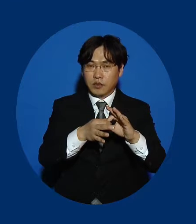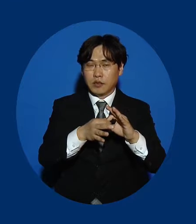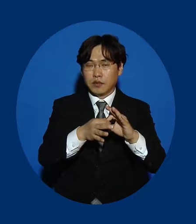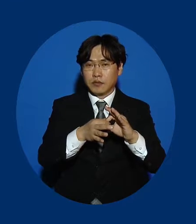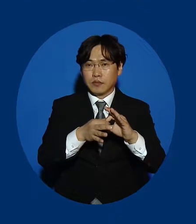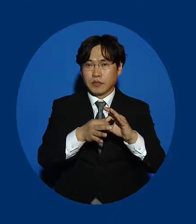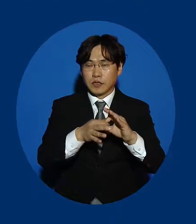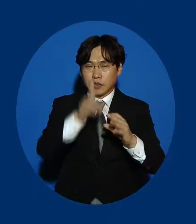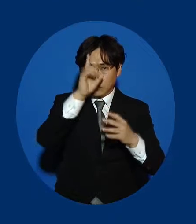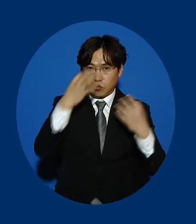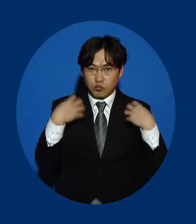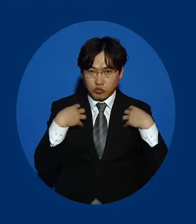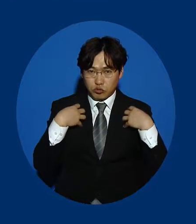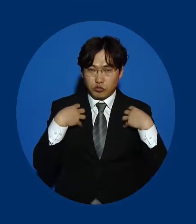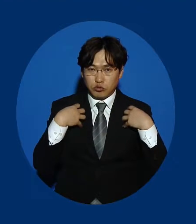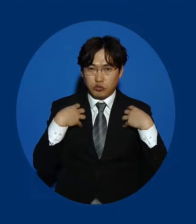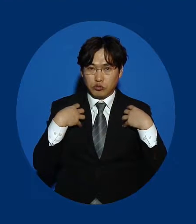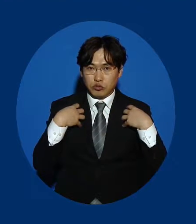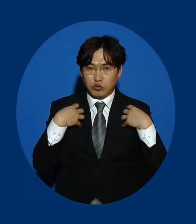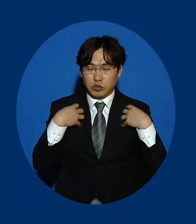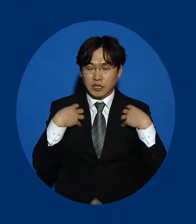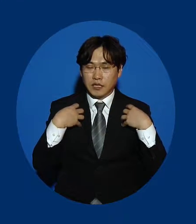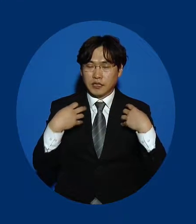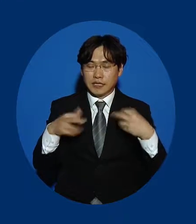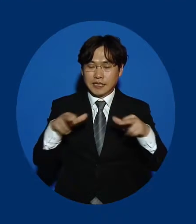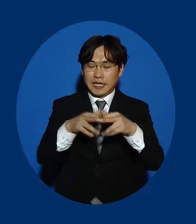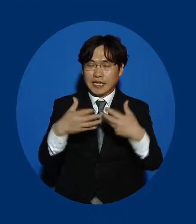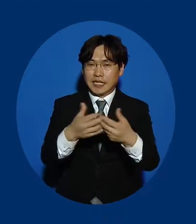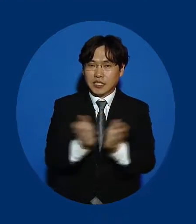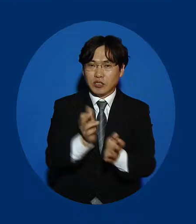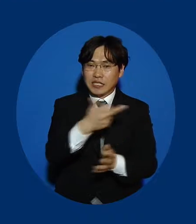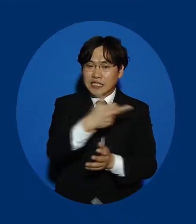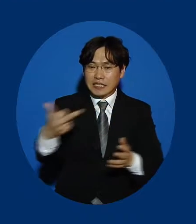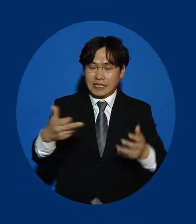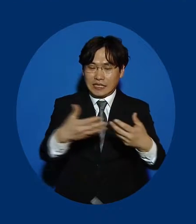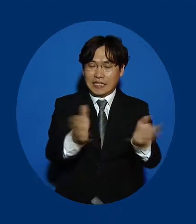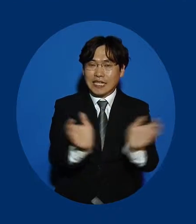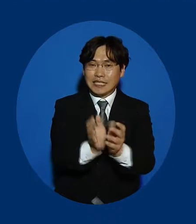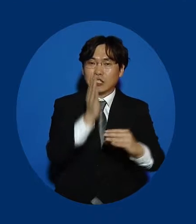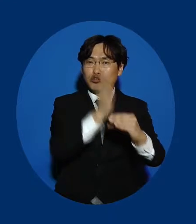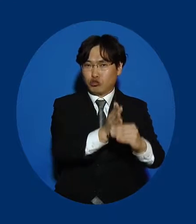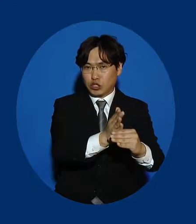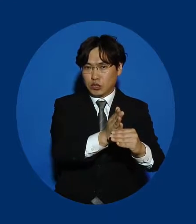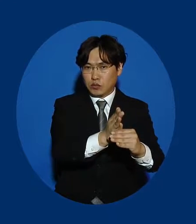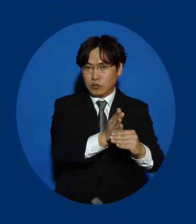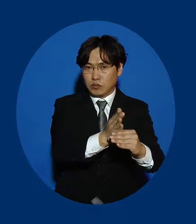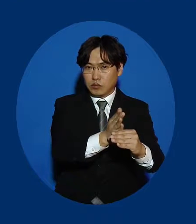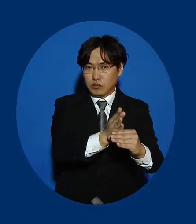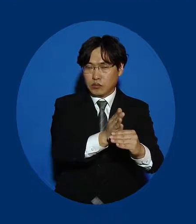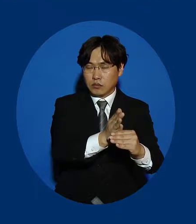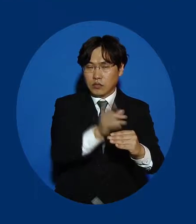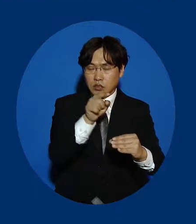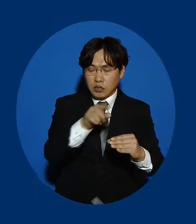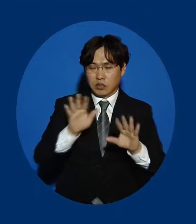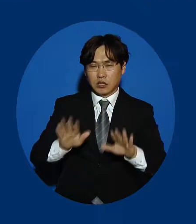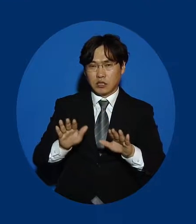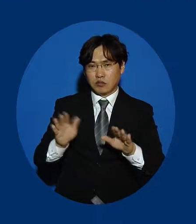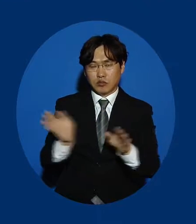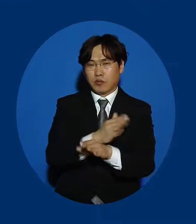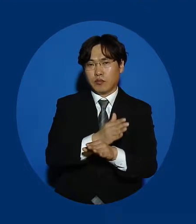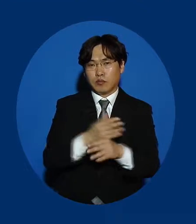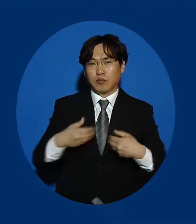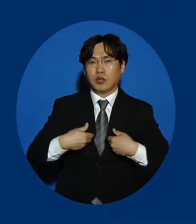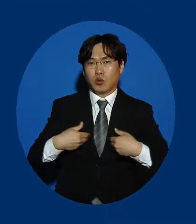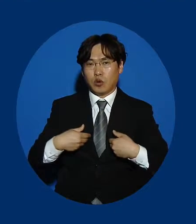보면 정부라든가 큰 단체 중심으로 돌아가고 있는데 그게 아니고 지역 장애인 중심으로 가야 된다라는 말씀을 드립니다.